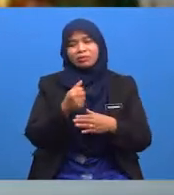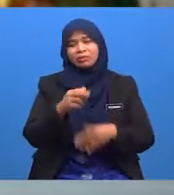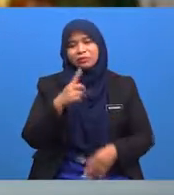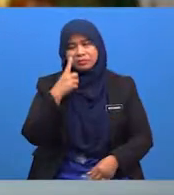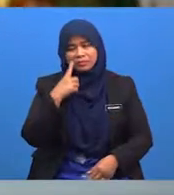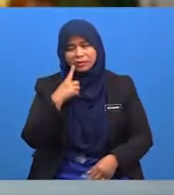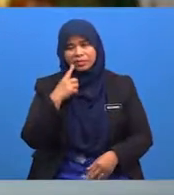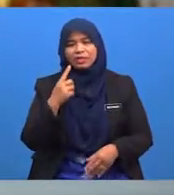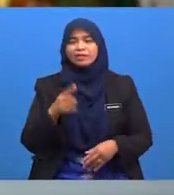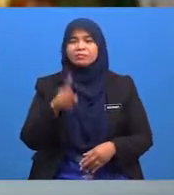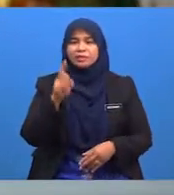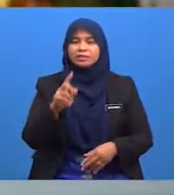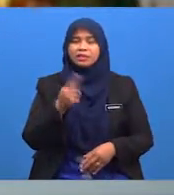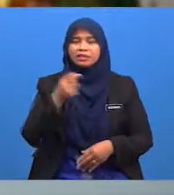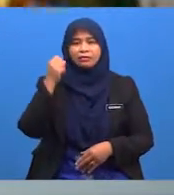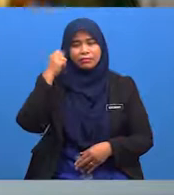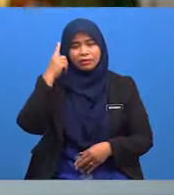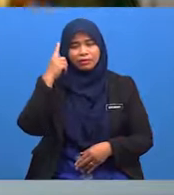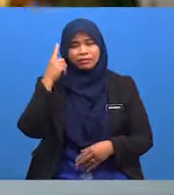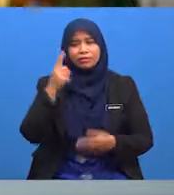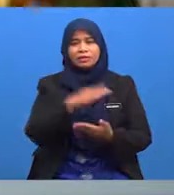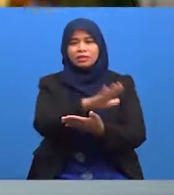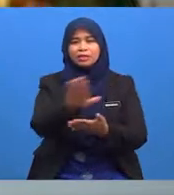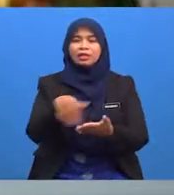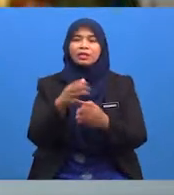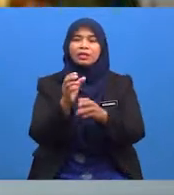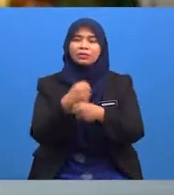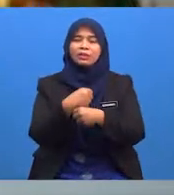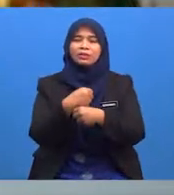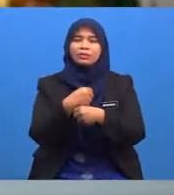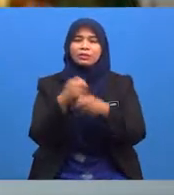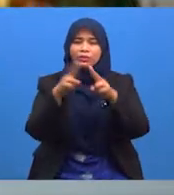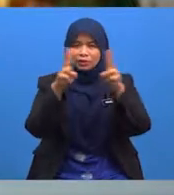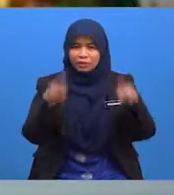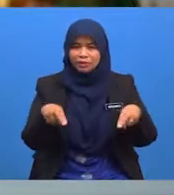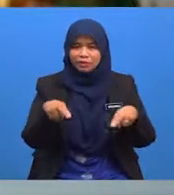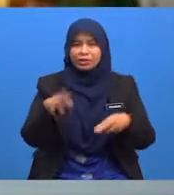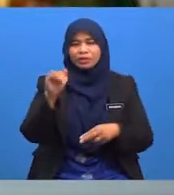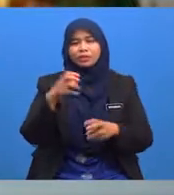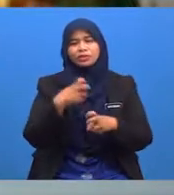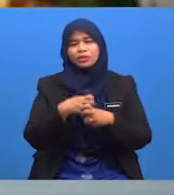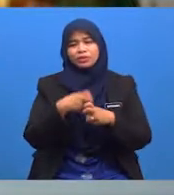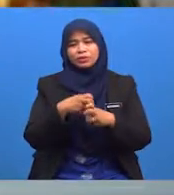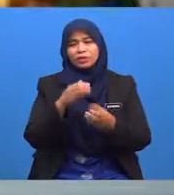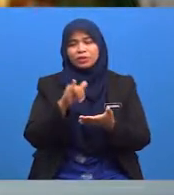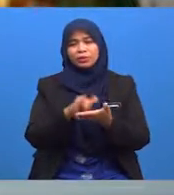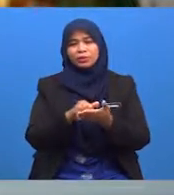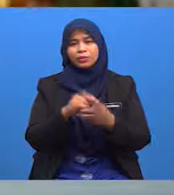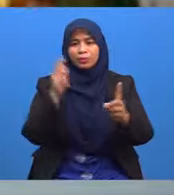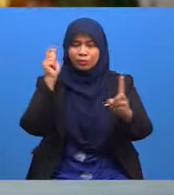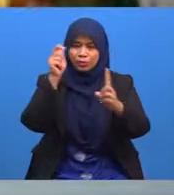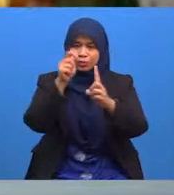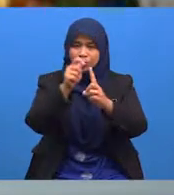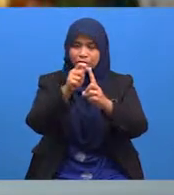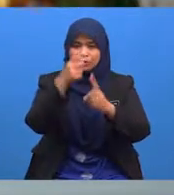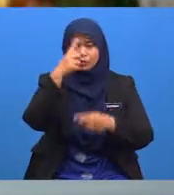seharusnya kita memahami segala bentuk ujian, dugaan dan musibah itu adalah bertujuan